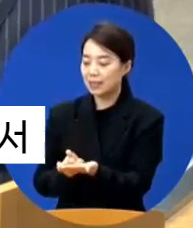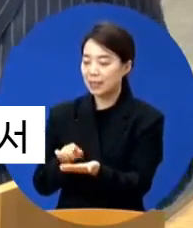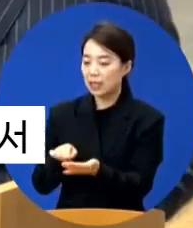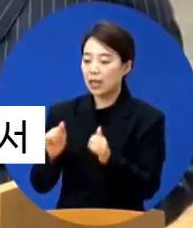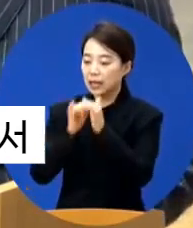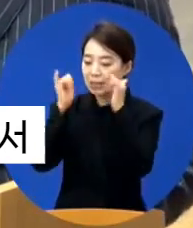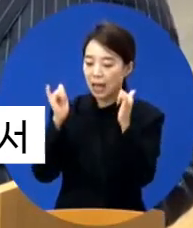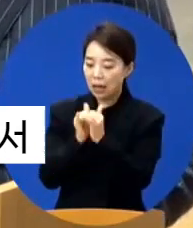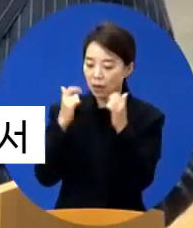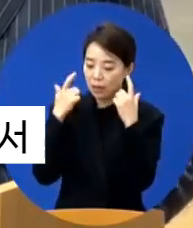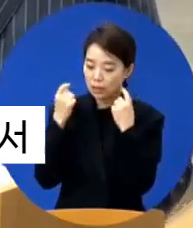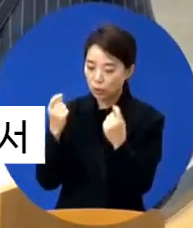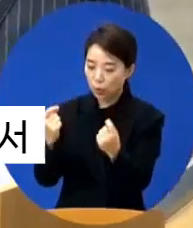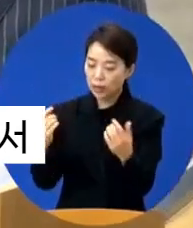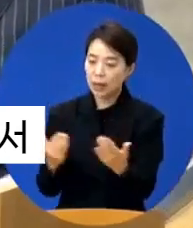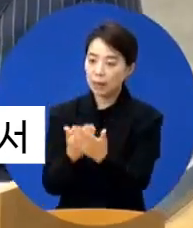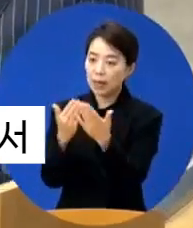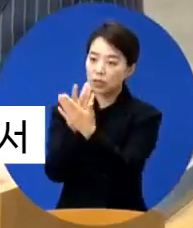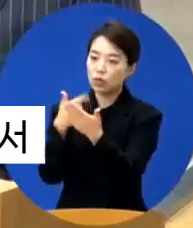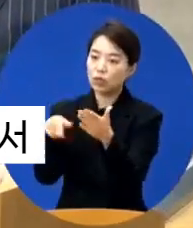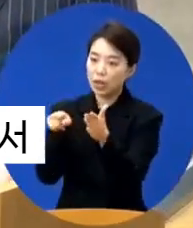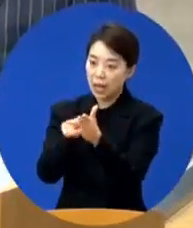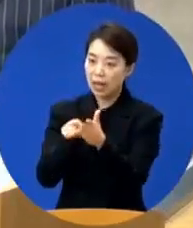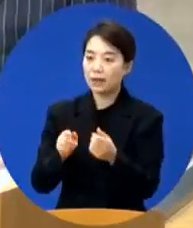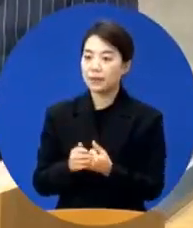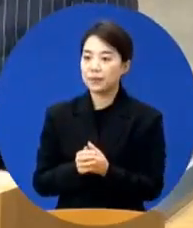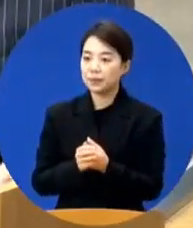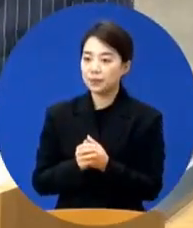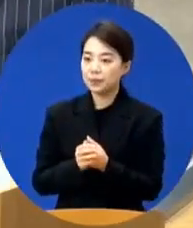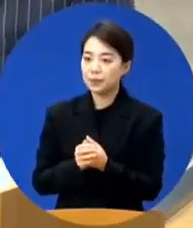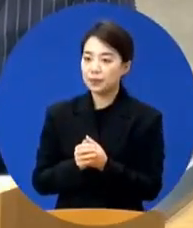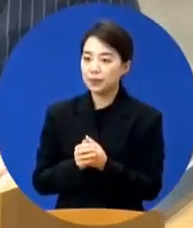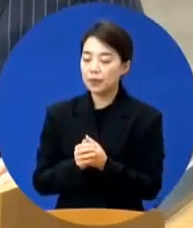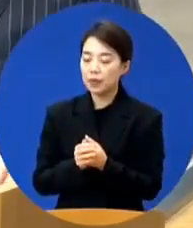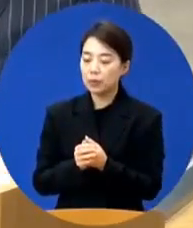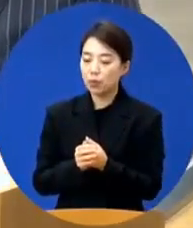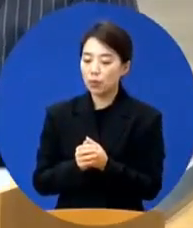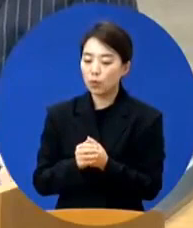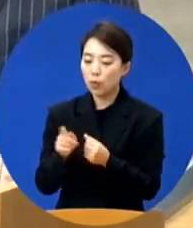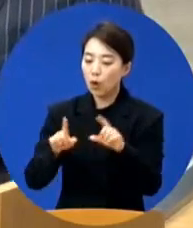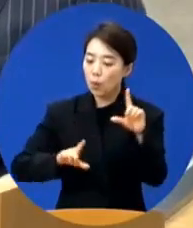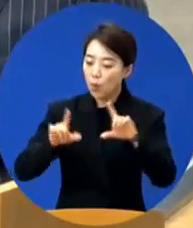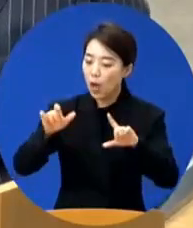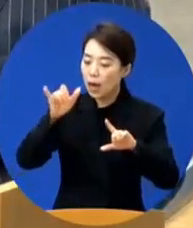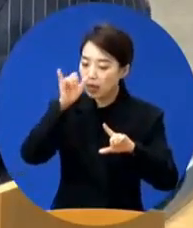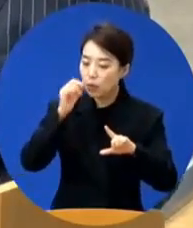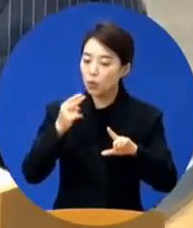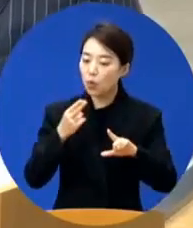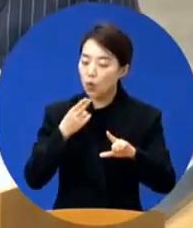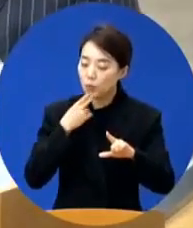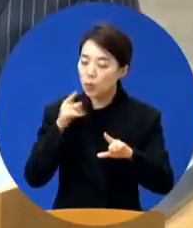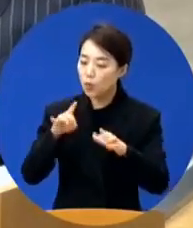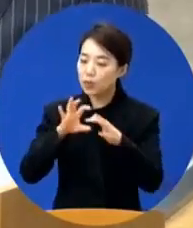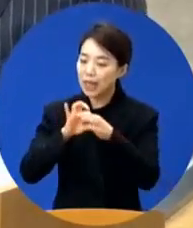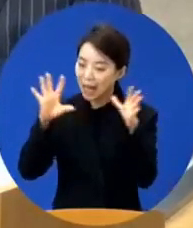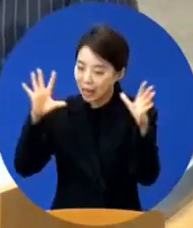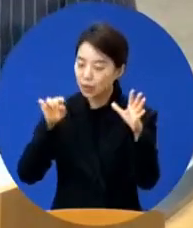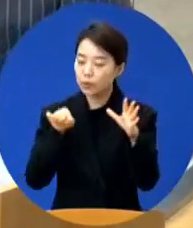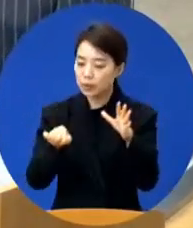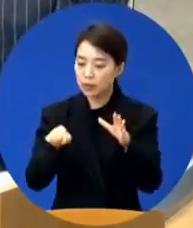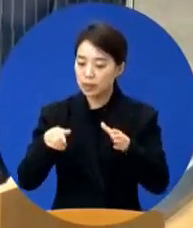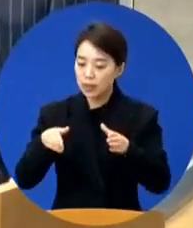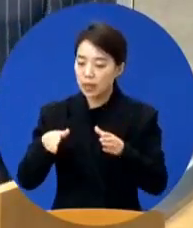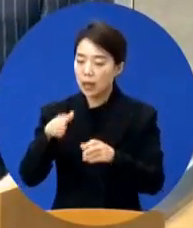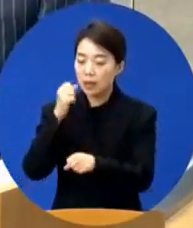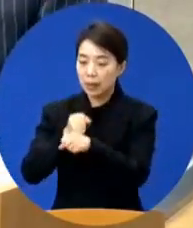지속 가능하게 발전하기 위해서 유형 무형의 그 창출하는 가치를 저는 사회적